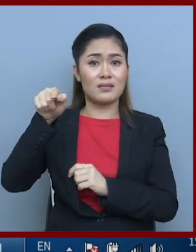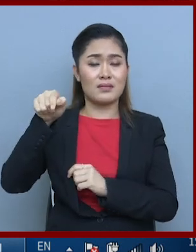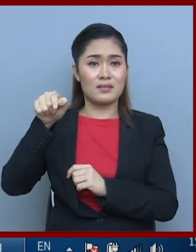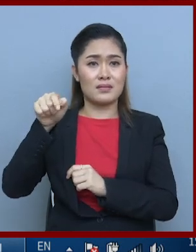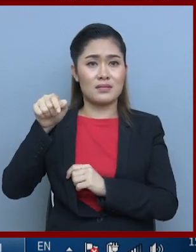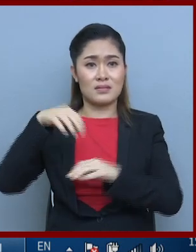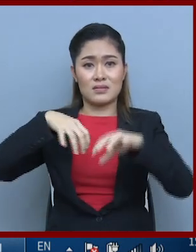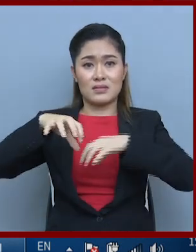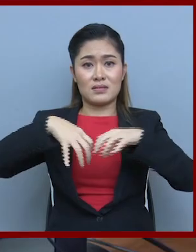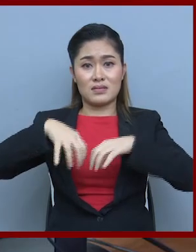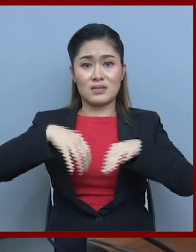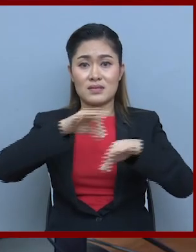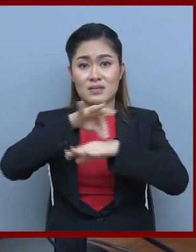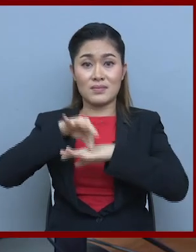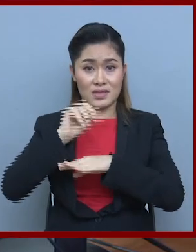า